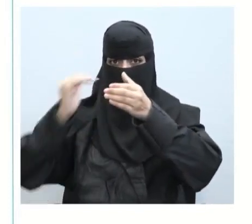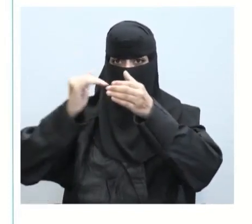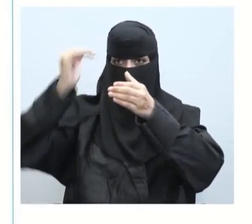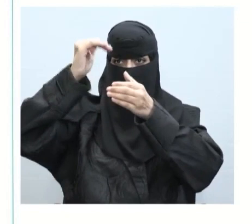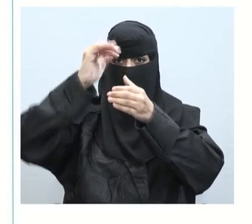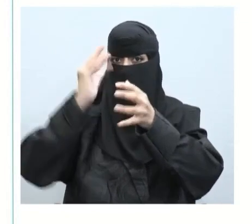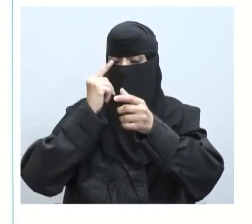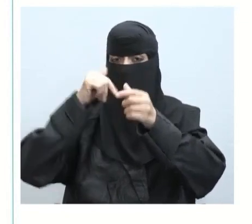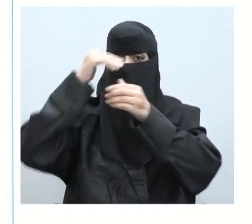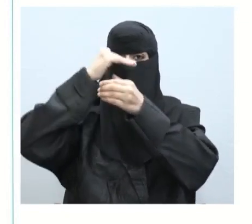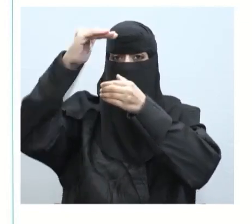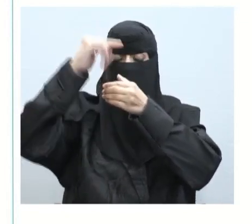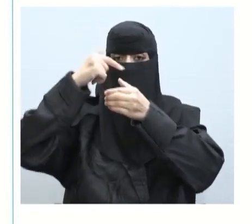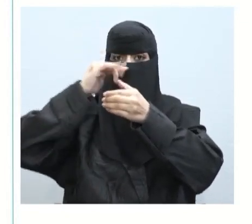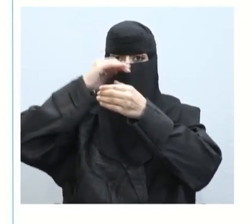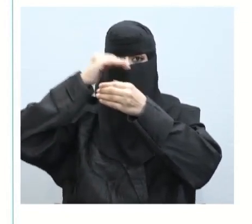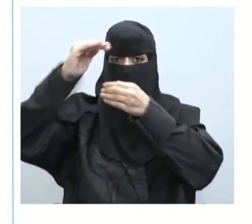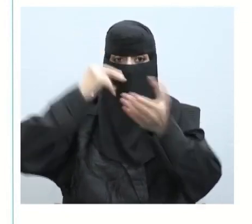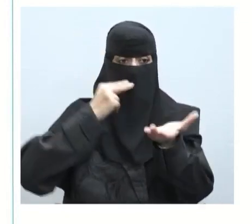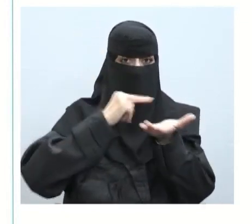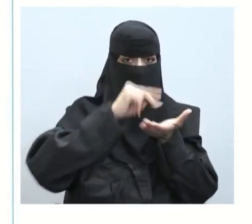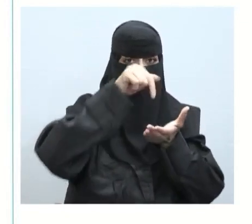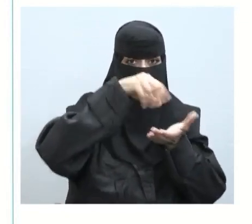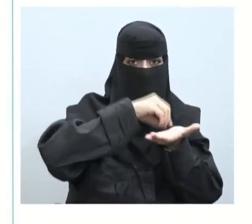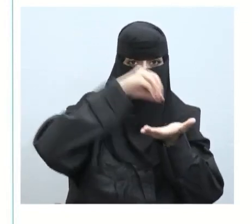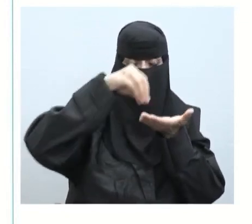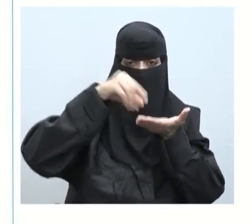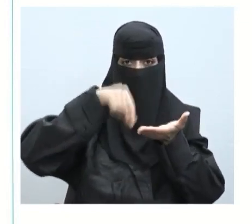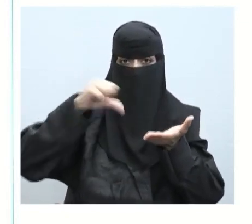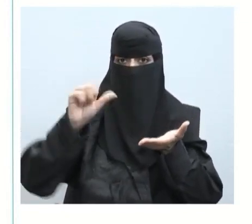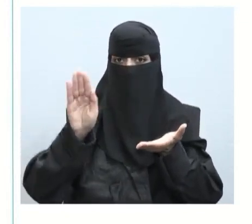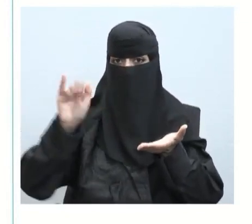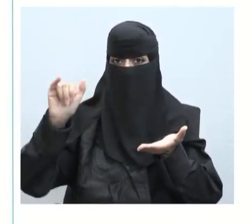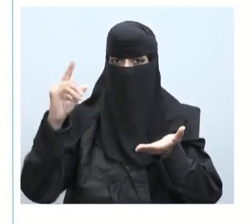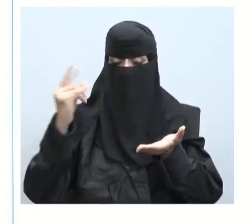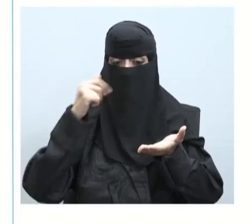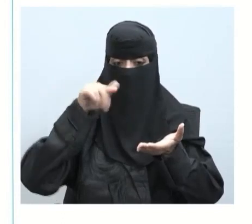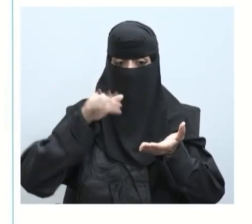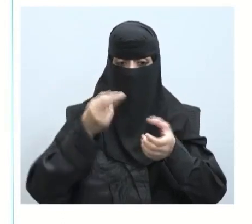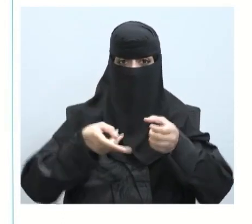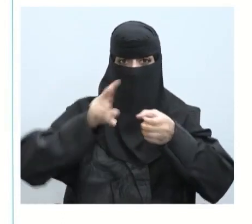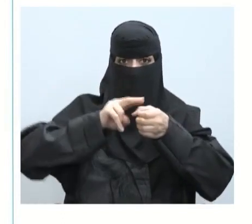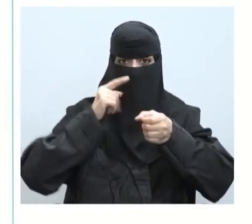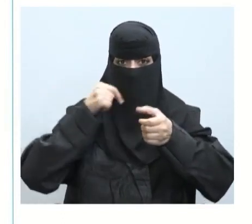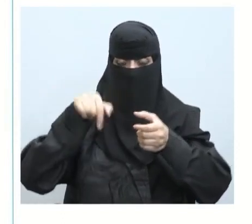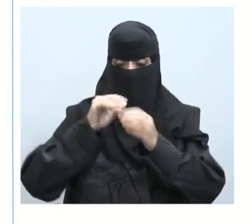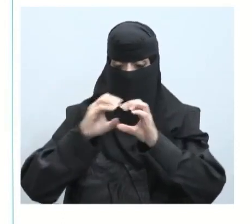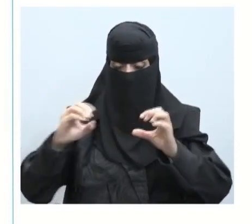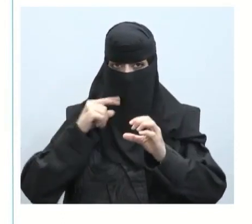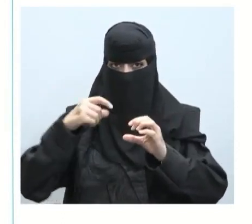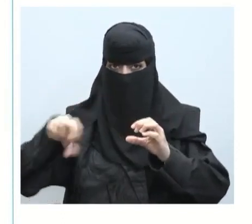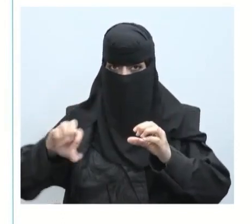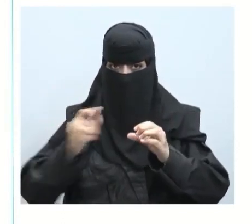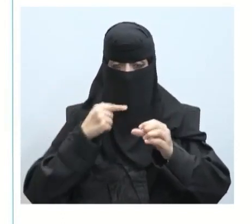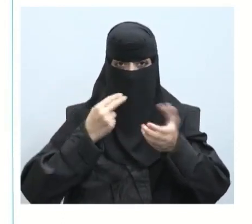الكاملة. سيتم إرسال رسالة إلى وسيط الـ MQTT كل مرة يتم فيها استخدام الحاوية،